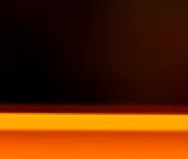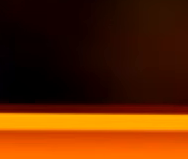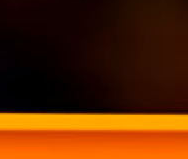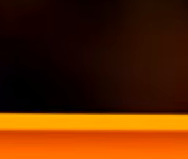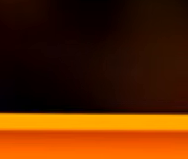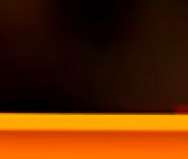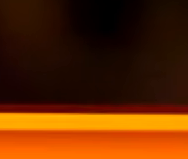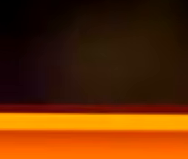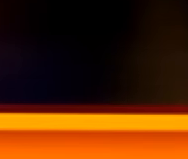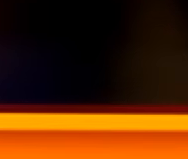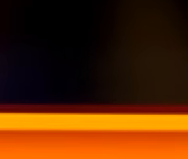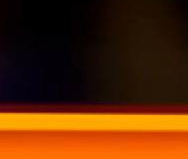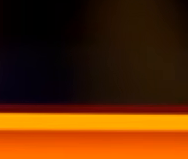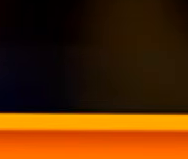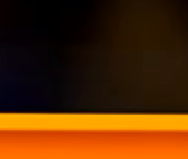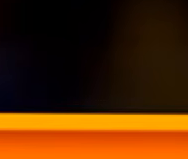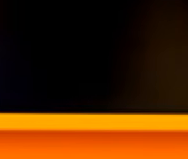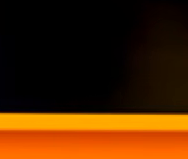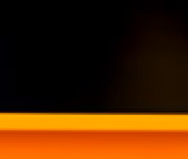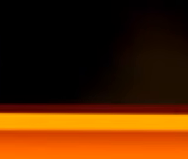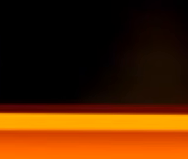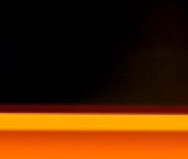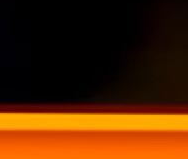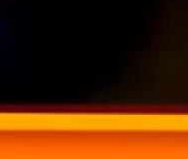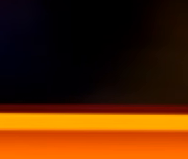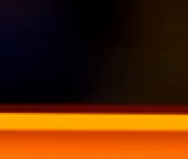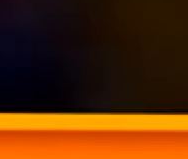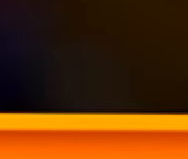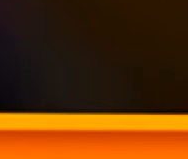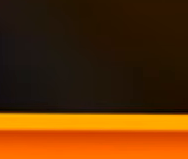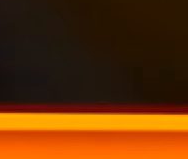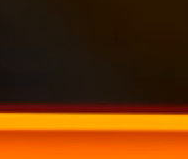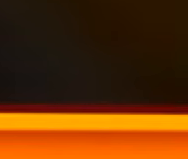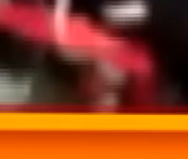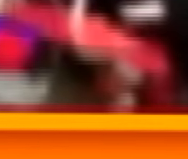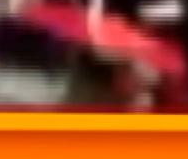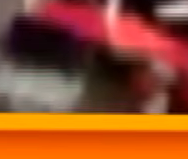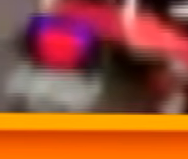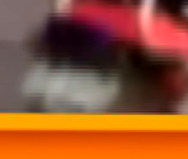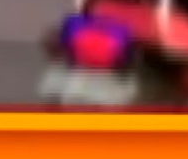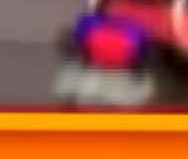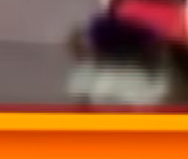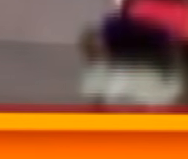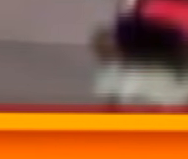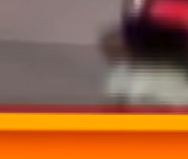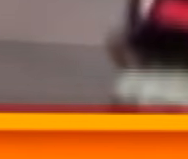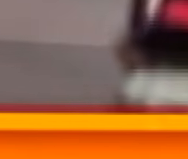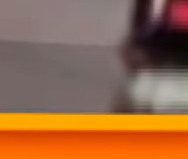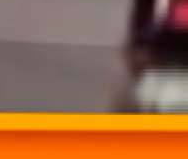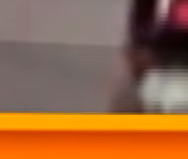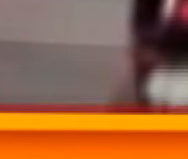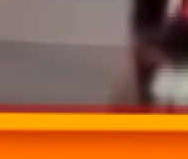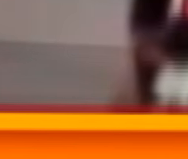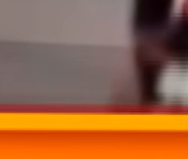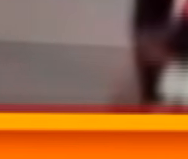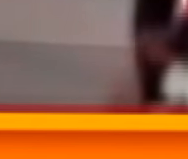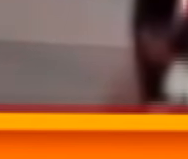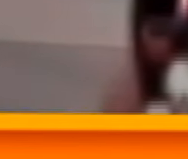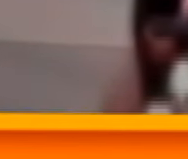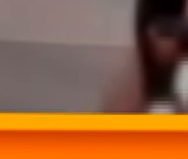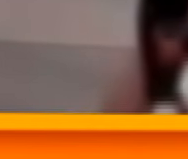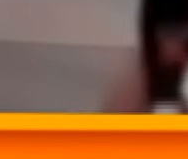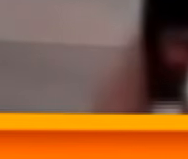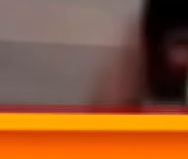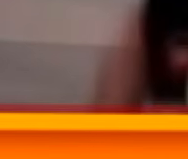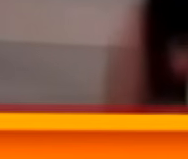Hindi, tatakbuhan niya na, tatakbuhan niya na. Natakot ang ilang motorista nang makitang binangga ng SUV ang isang